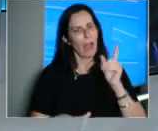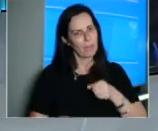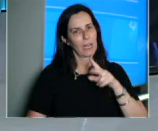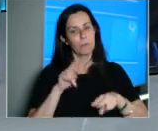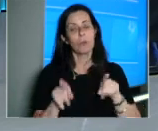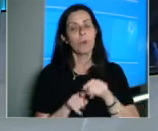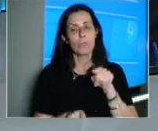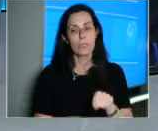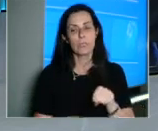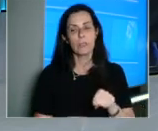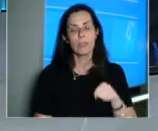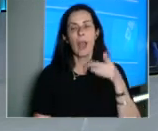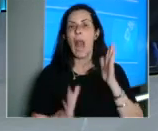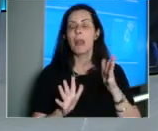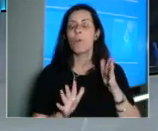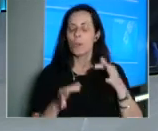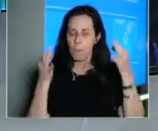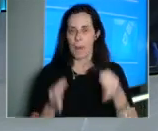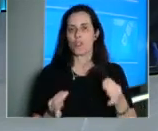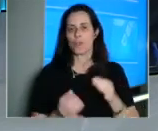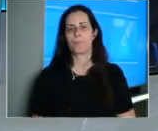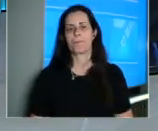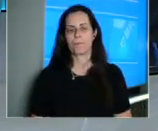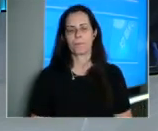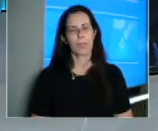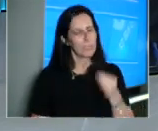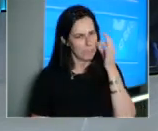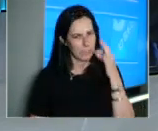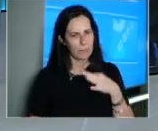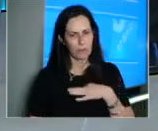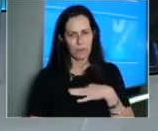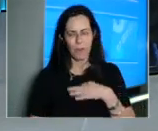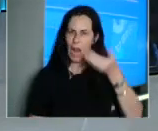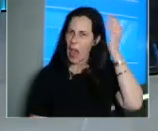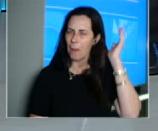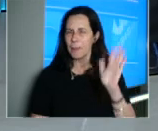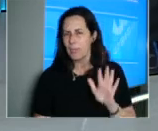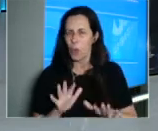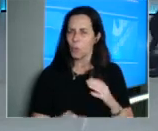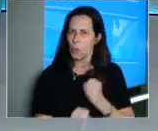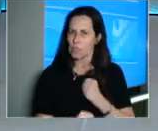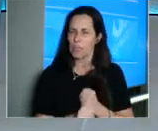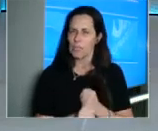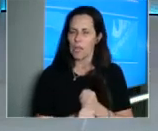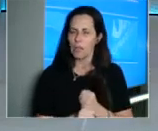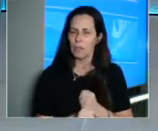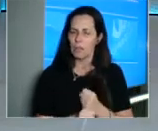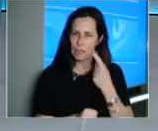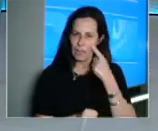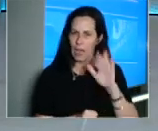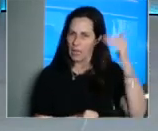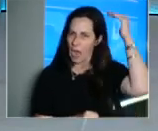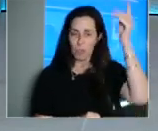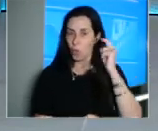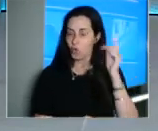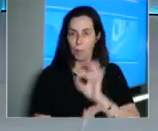טיפול כאילו הייתה אלימות פיזית ממשית. שים לב שיאיר לפיד פחות או יותר עושה את העבודה. מבני גנץ כמעט